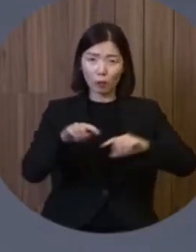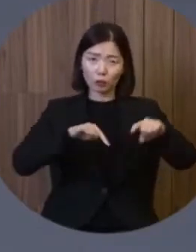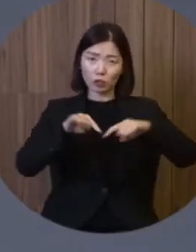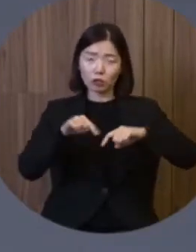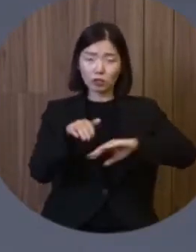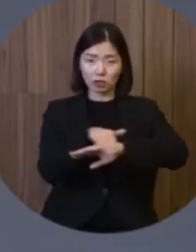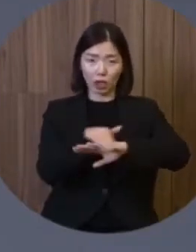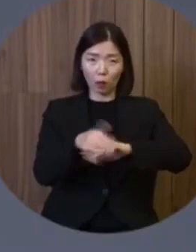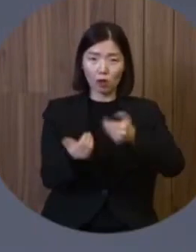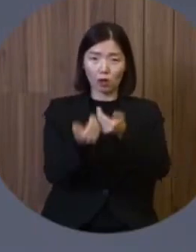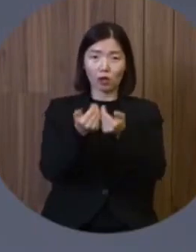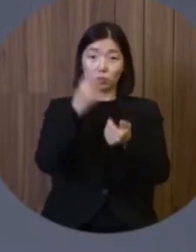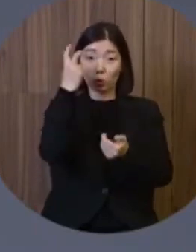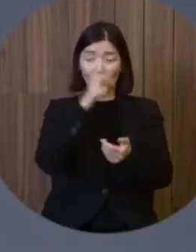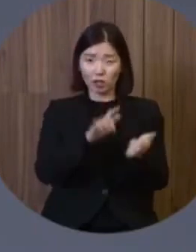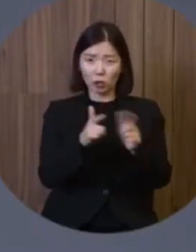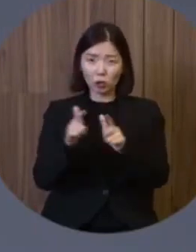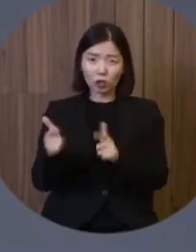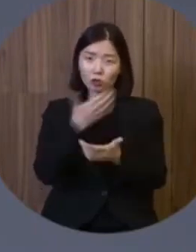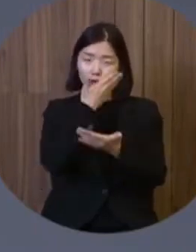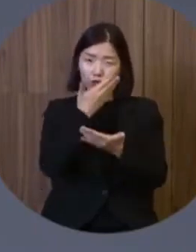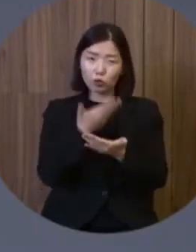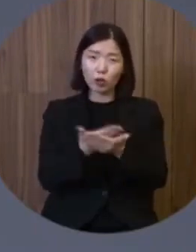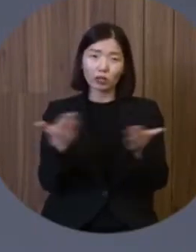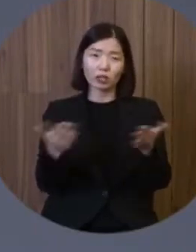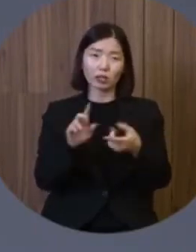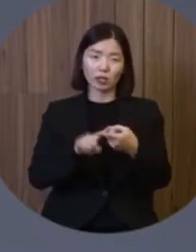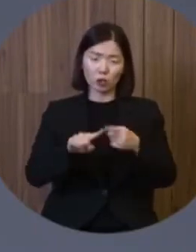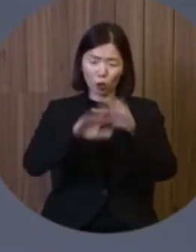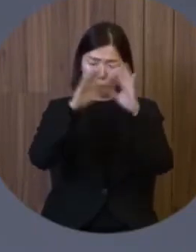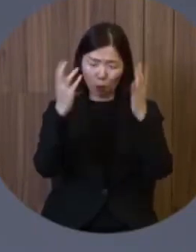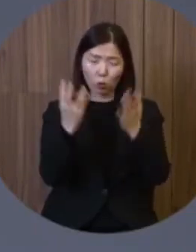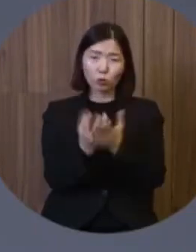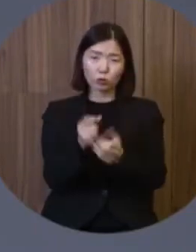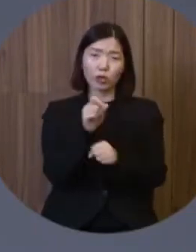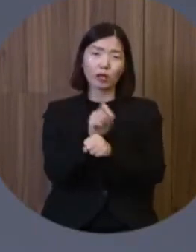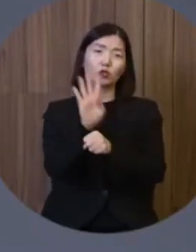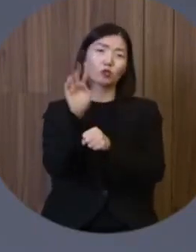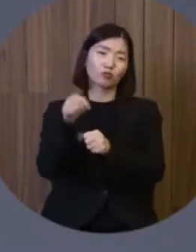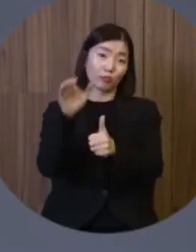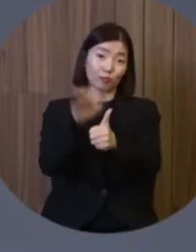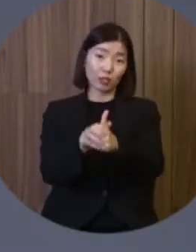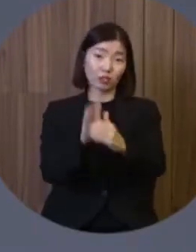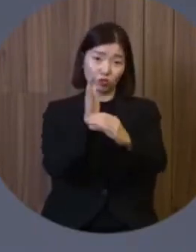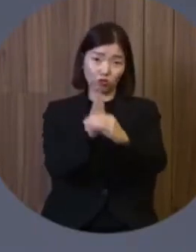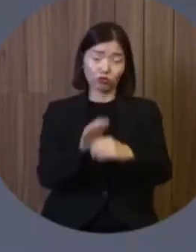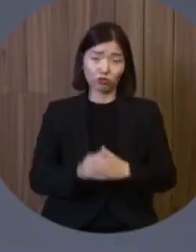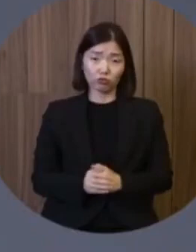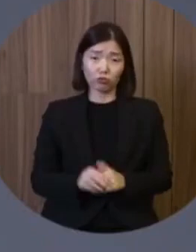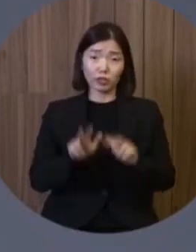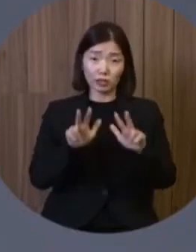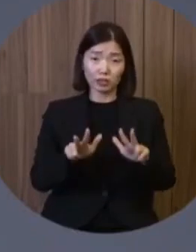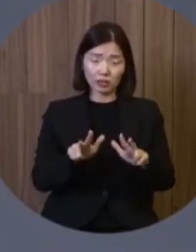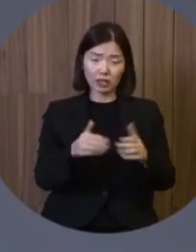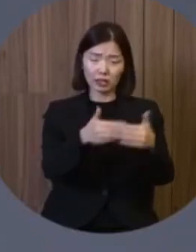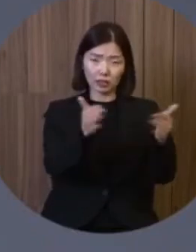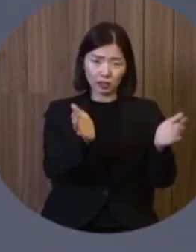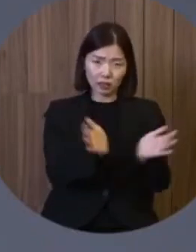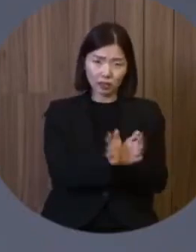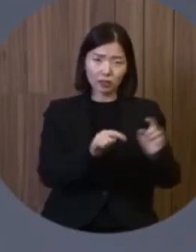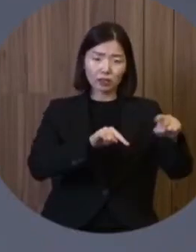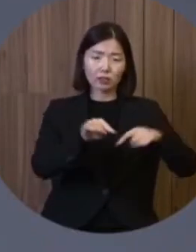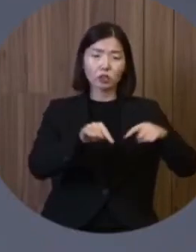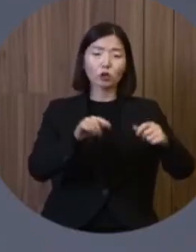기획, 갈등 관리 등 중요한 일은 모두 행정부에 맡기고 있습니다. 이제 정당을